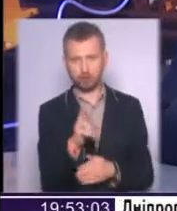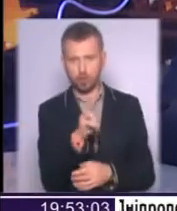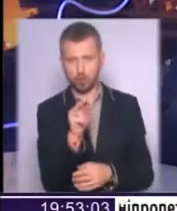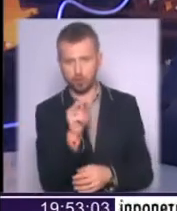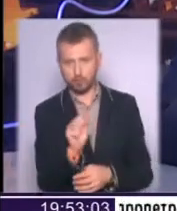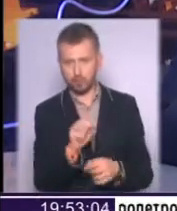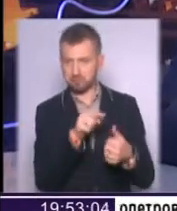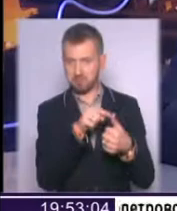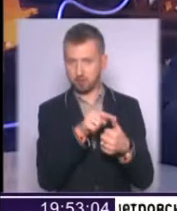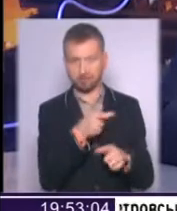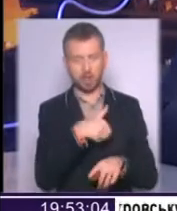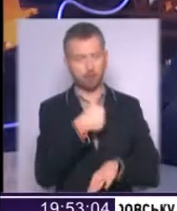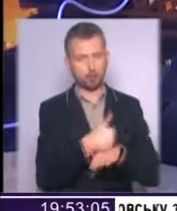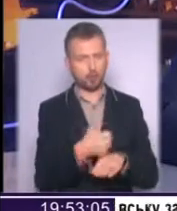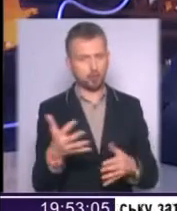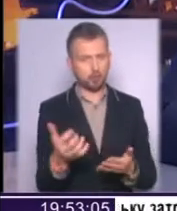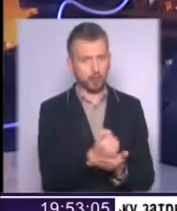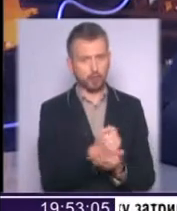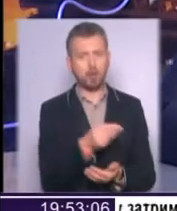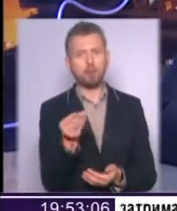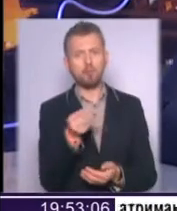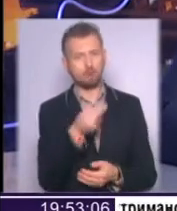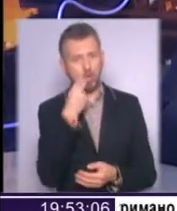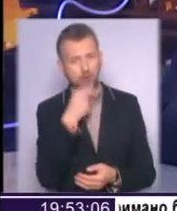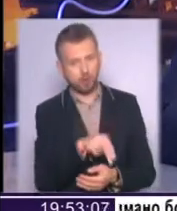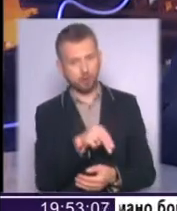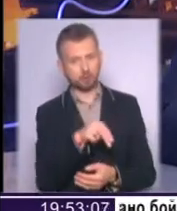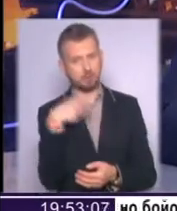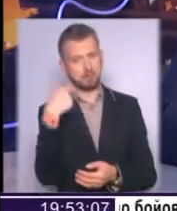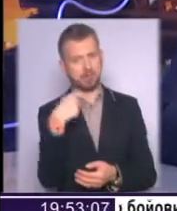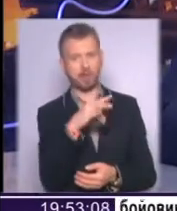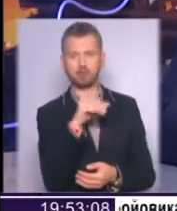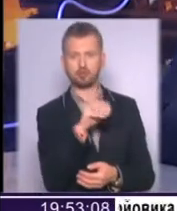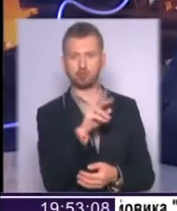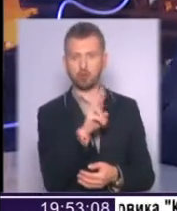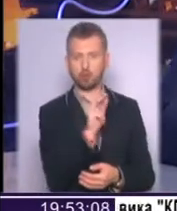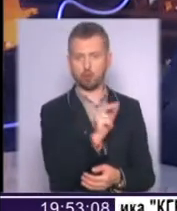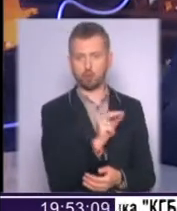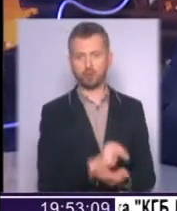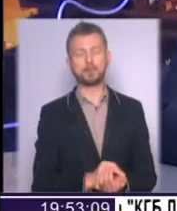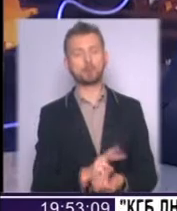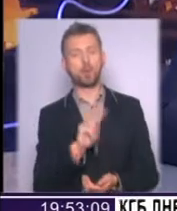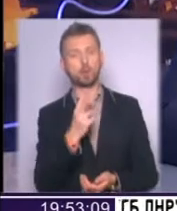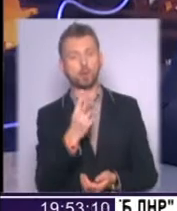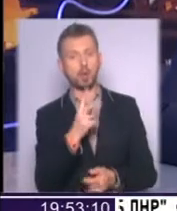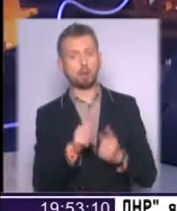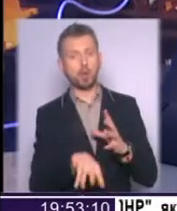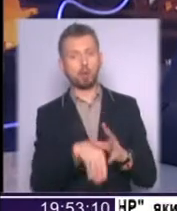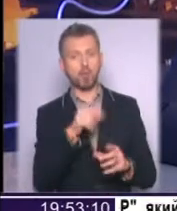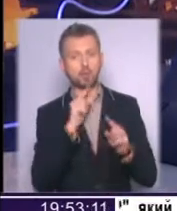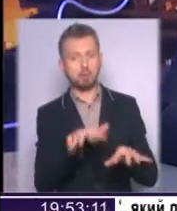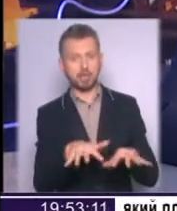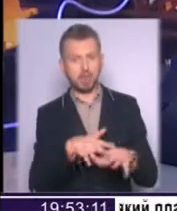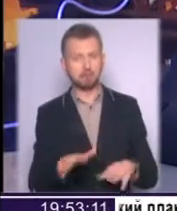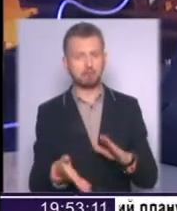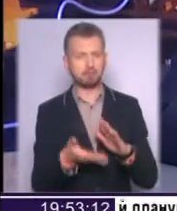досягнення. Все-таки давайте говорити, Порошенко якісно кращий президент, ніж Янукович. Друге, переобрати парламент, прибрати